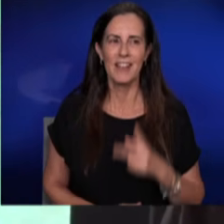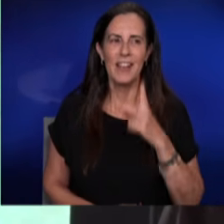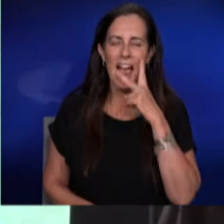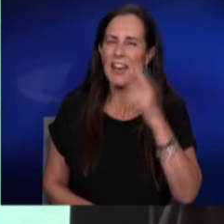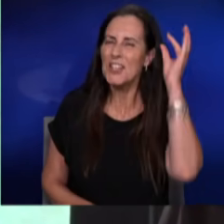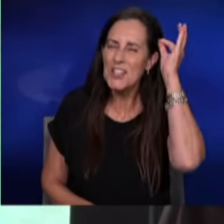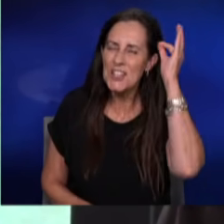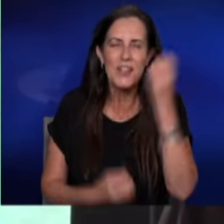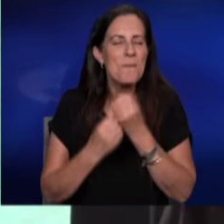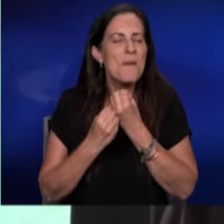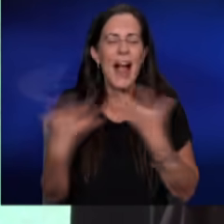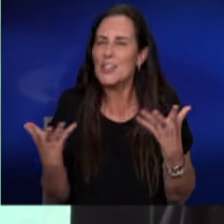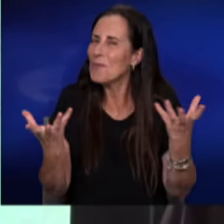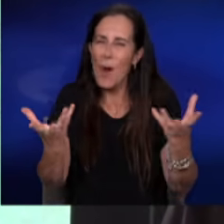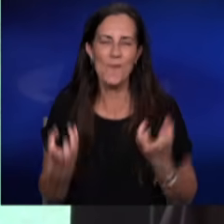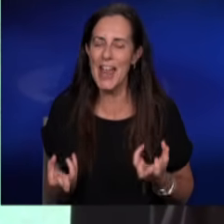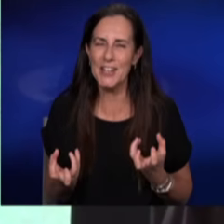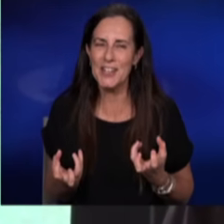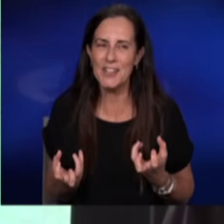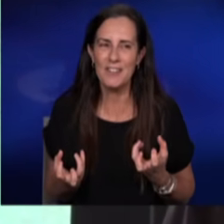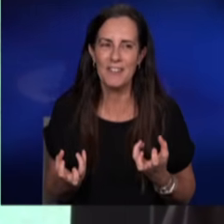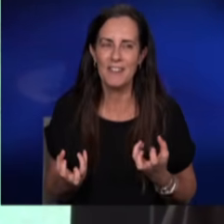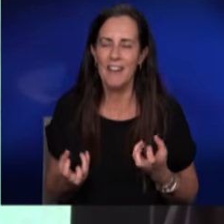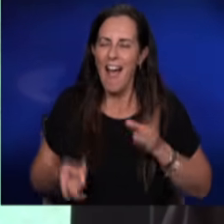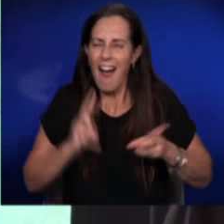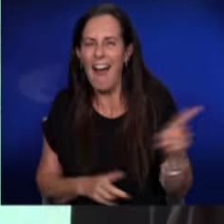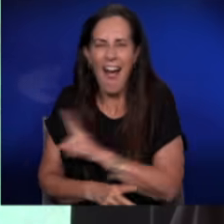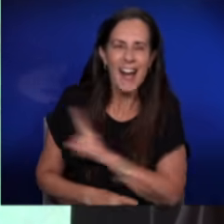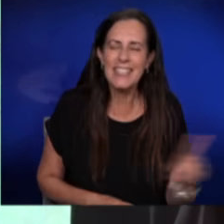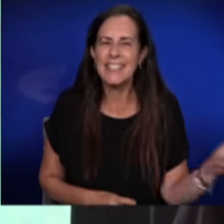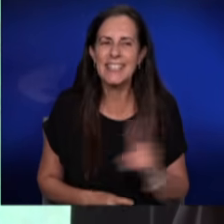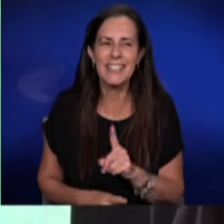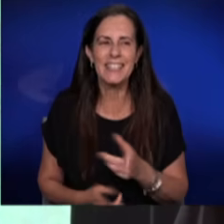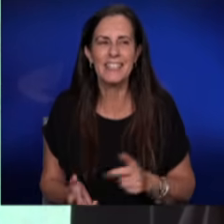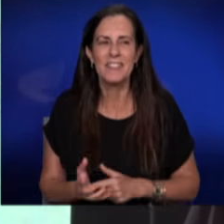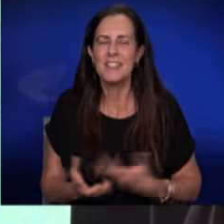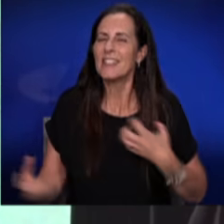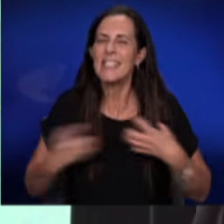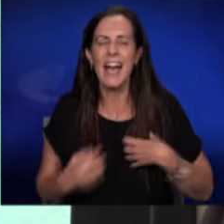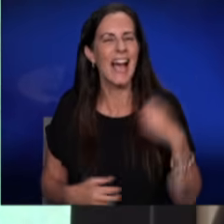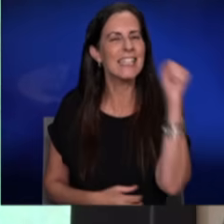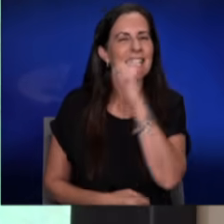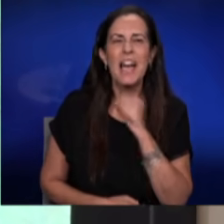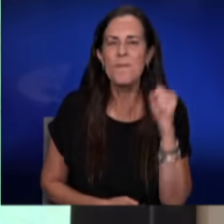ג'ינג'י, מקסים, כובש, רץ על הבמה, מתרוצץ כשחקן, כזמר,